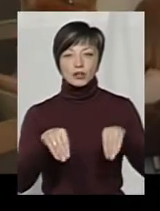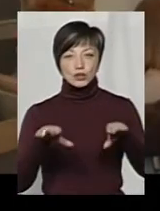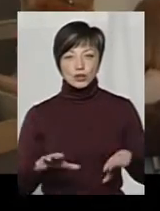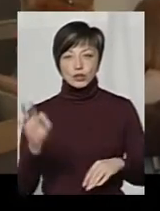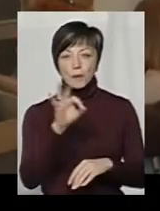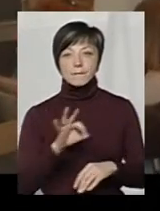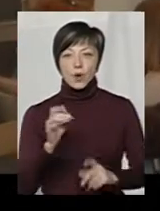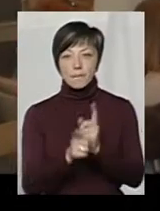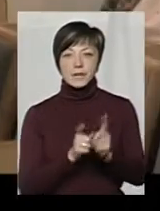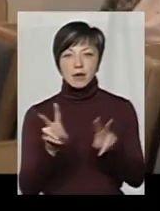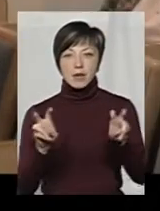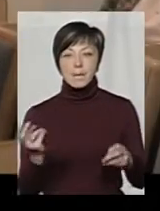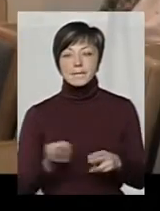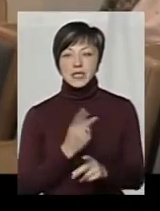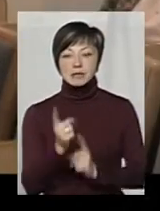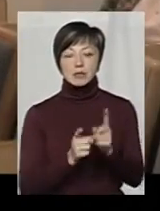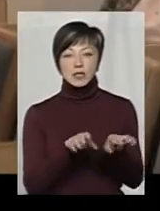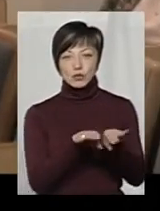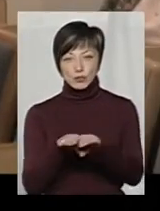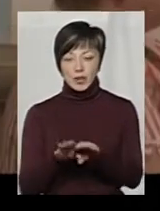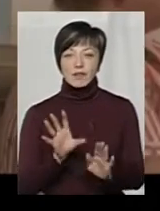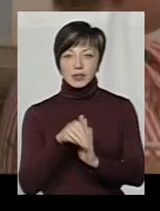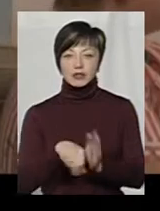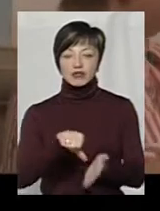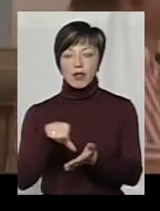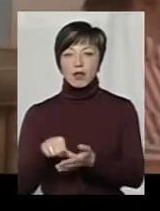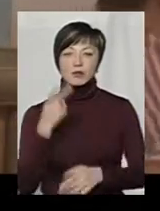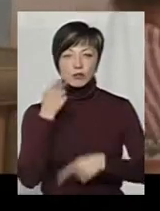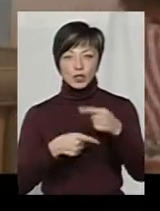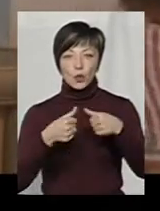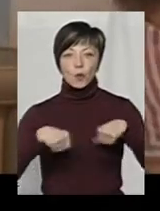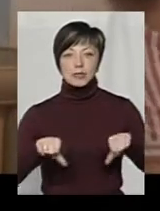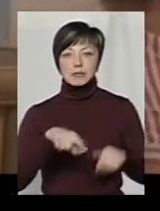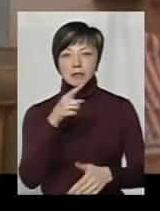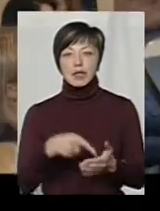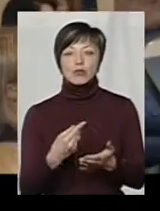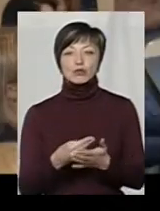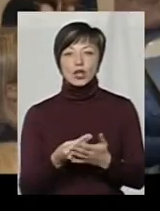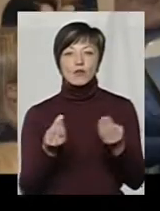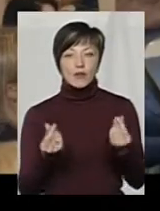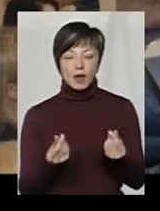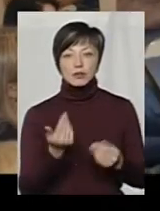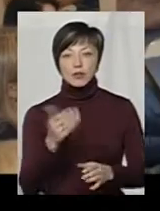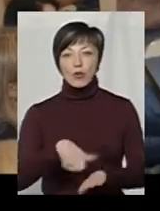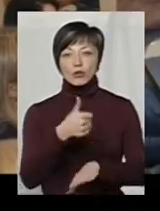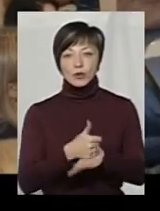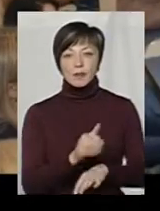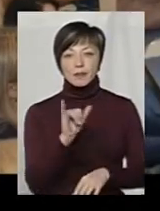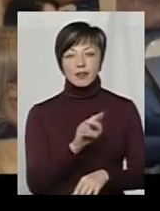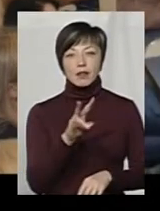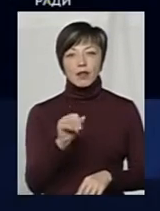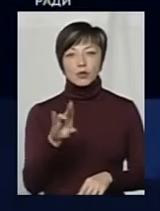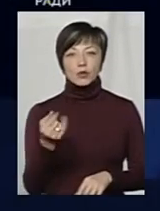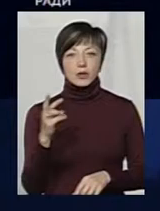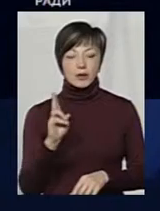йшлося про перейменування без зміни ступенів. Зміни внесли члени постійної комісії з питань бюджету та фінансів. Її очолює Іван